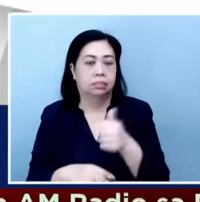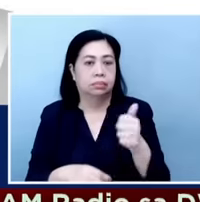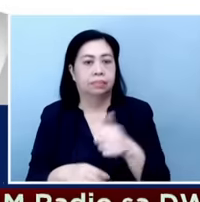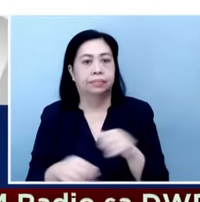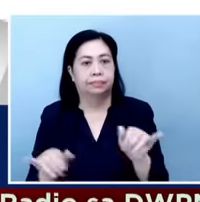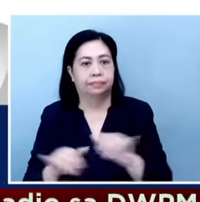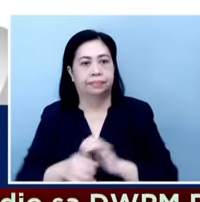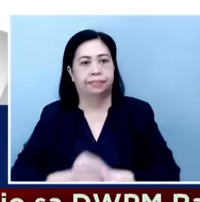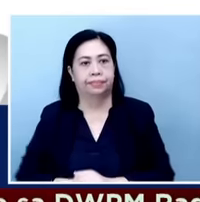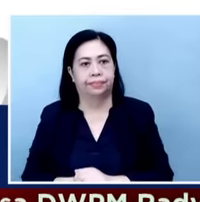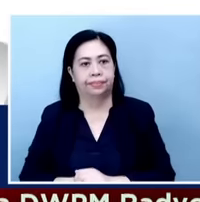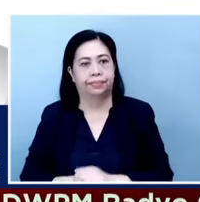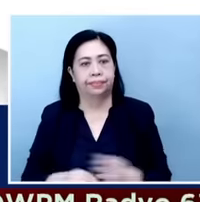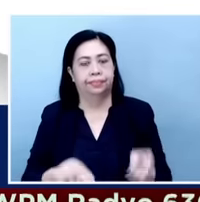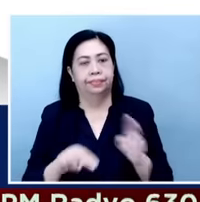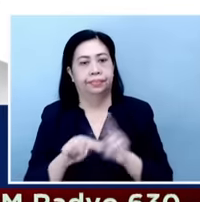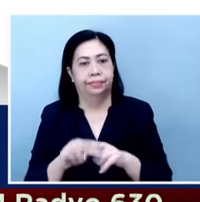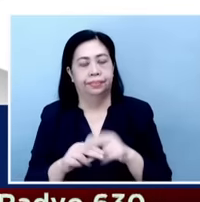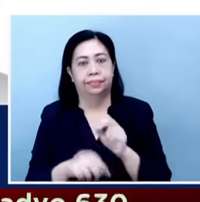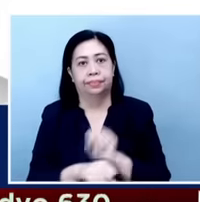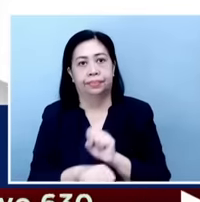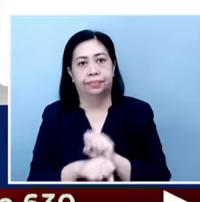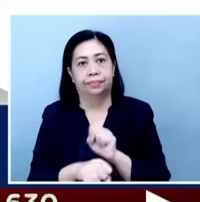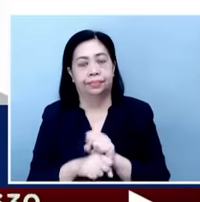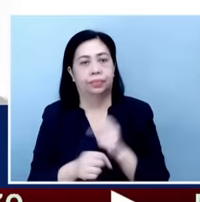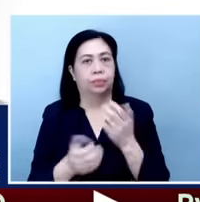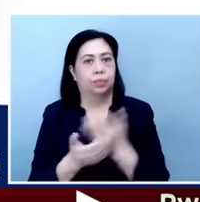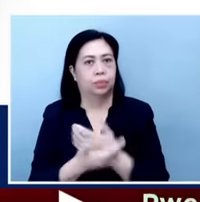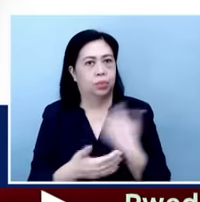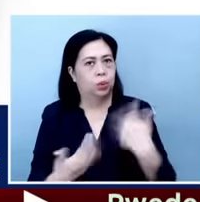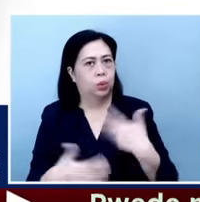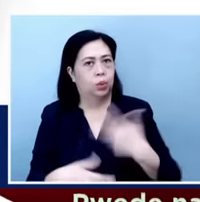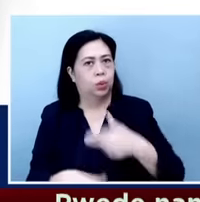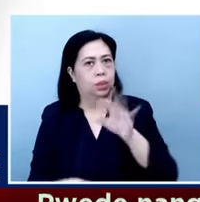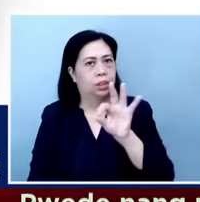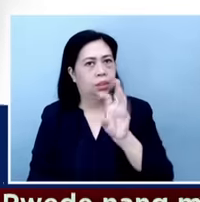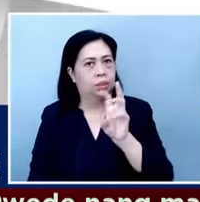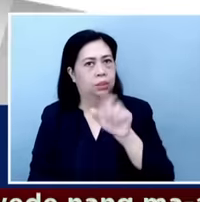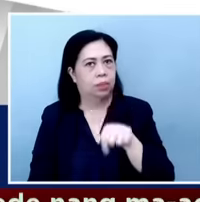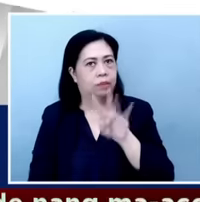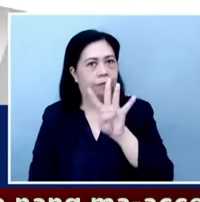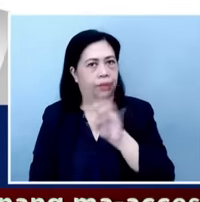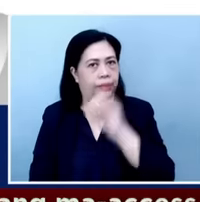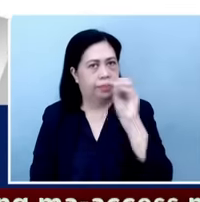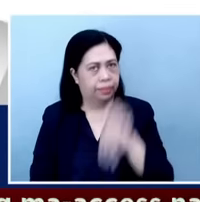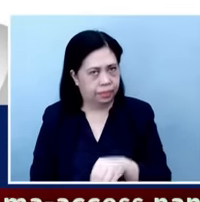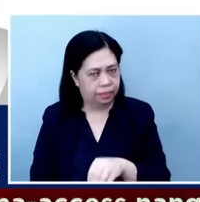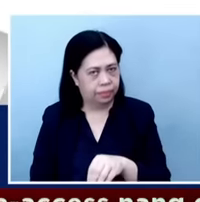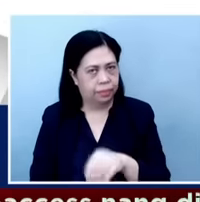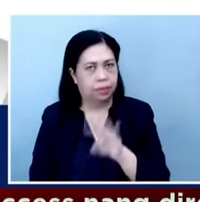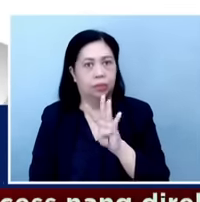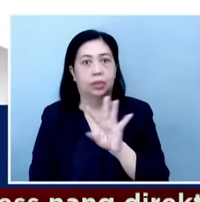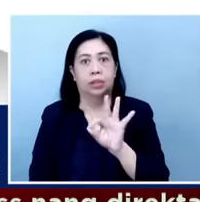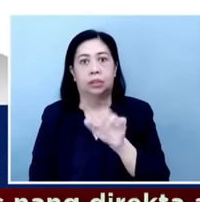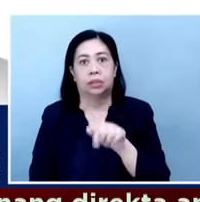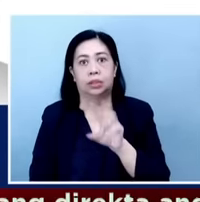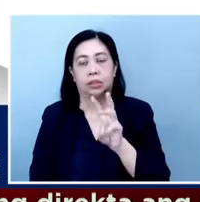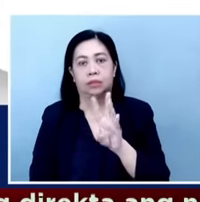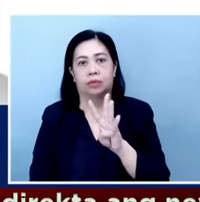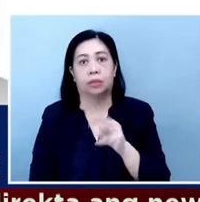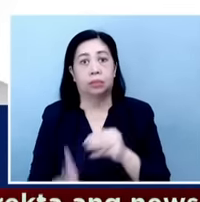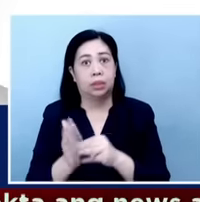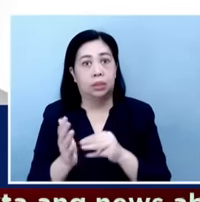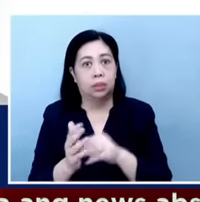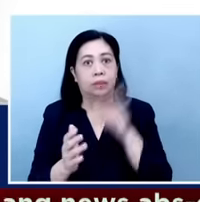like. Umakyat ang employment rate sa bagong record high na 96.4% o 49.64 milyon